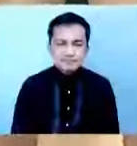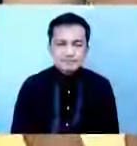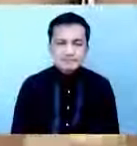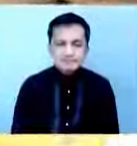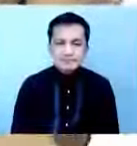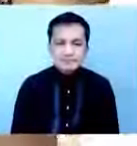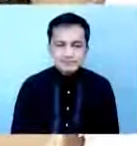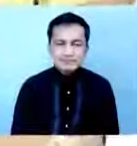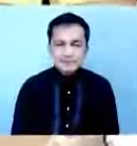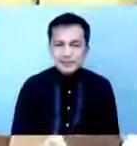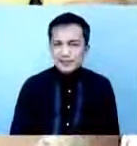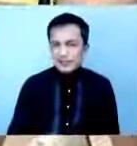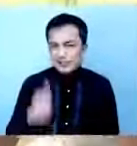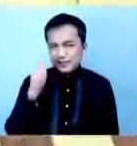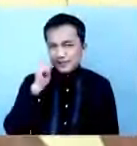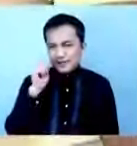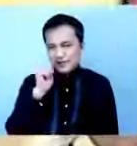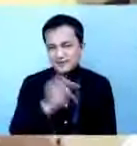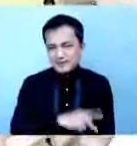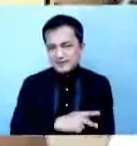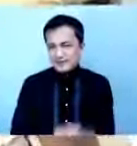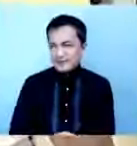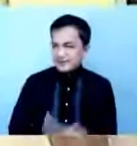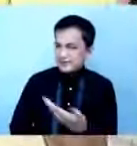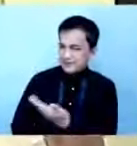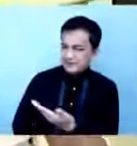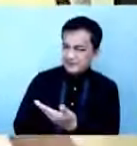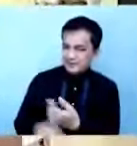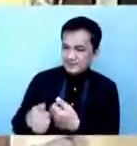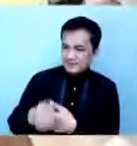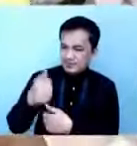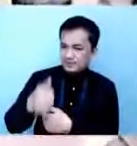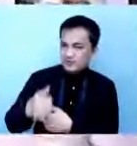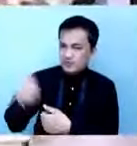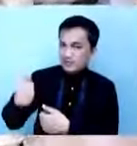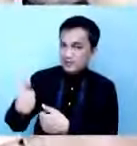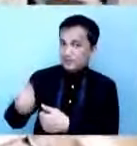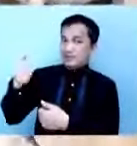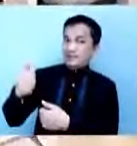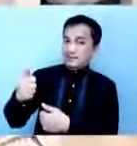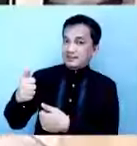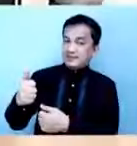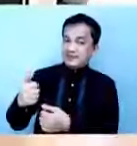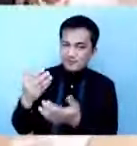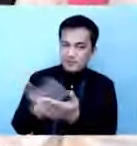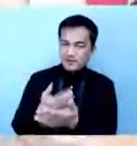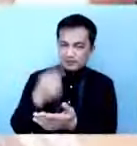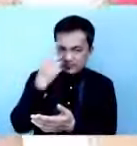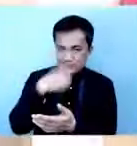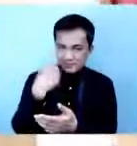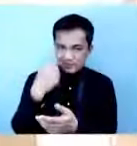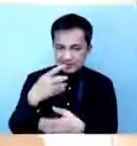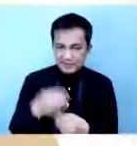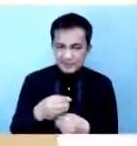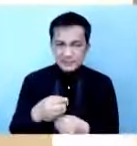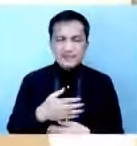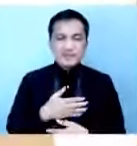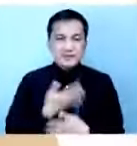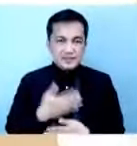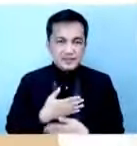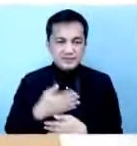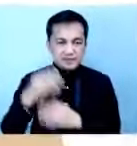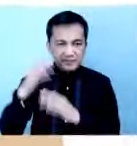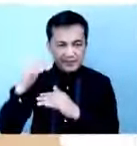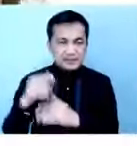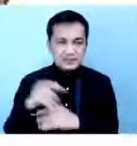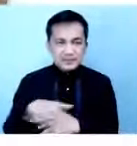Girl Power! Presenting ang mga win na win na win na mga bagong mukha na dagdag pampasaya at pag-asa